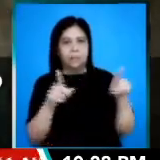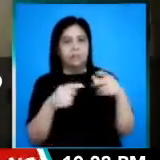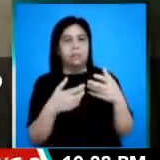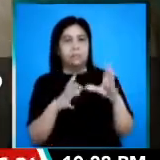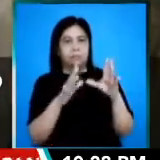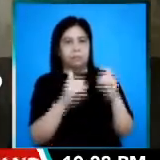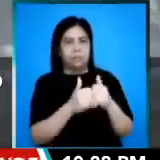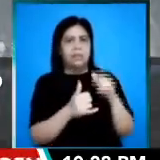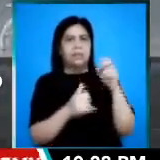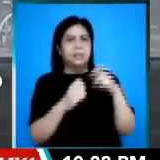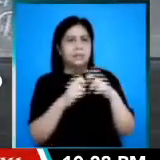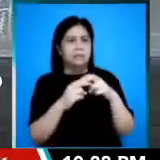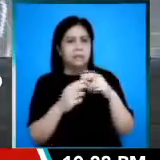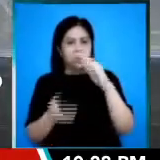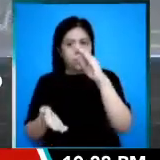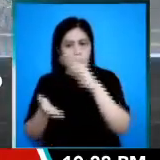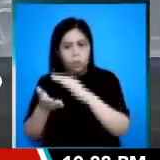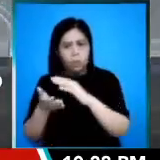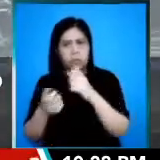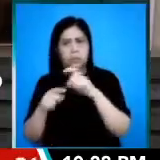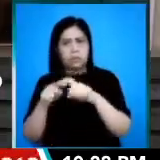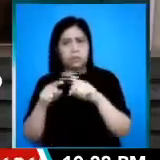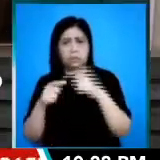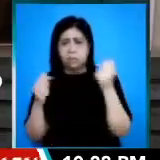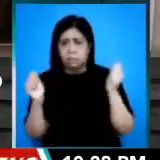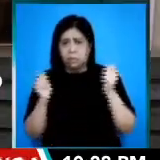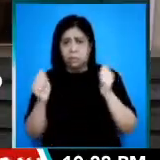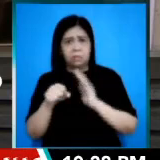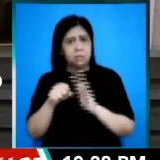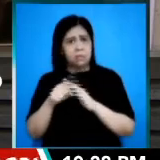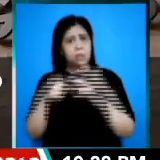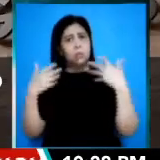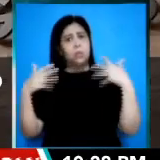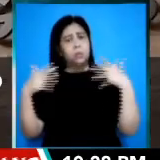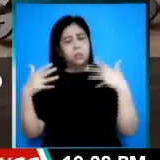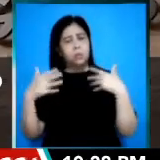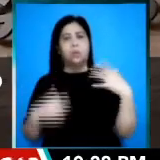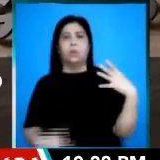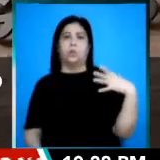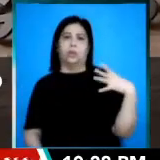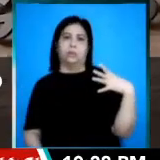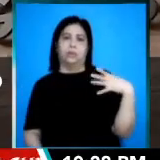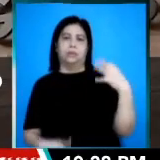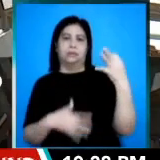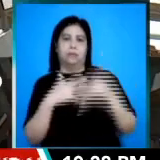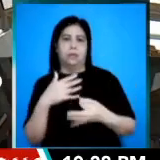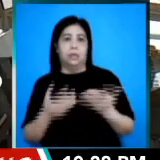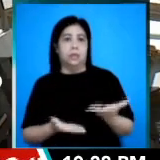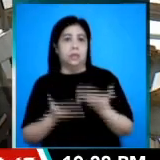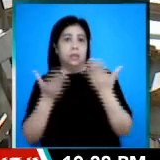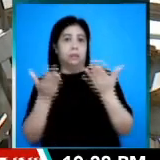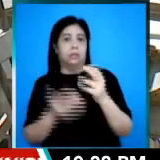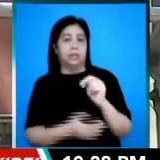ang demand sa kuryente dahil sa paglamig ng panahon. Hinihintay pa ang final recommendation ng NGCP.